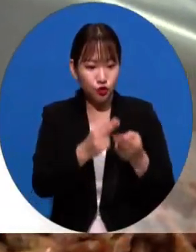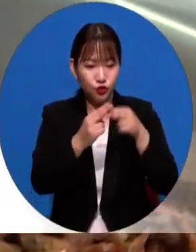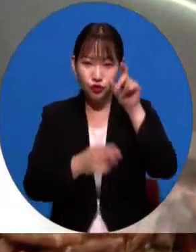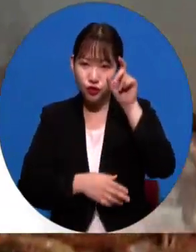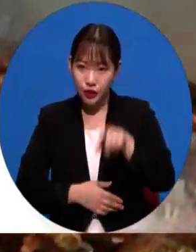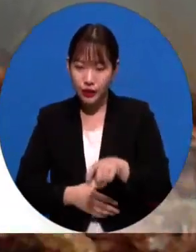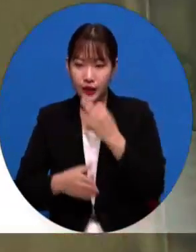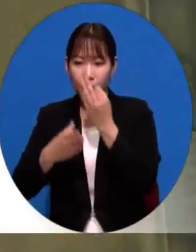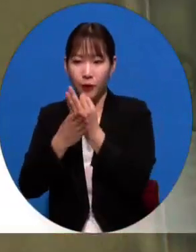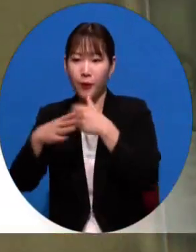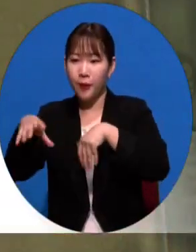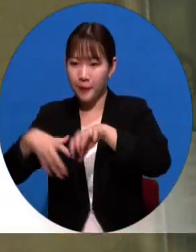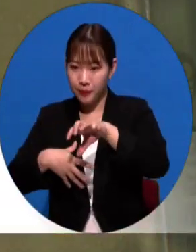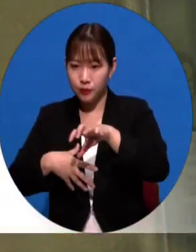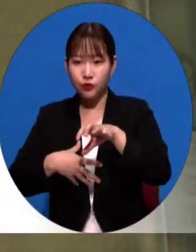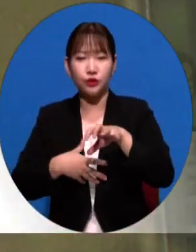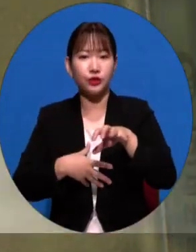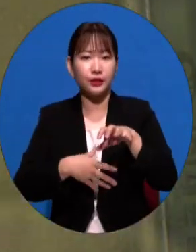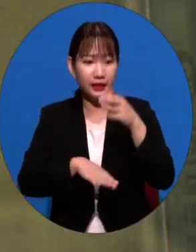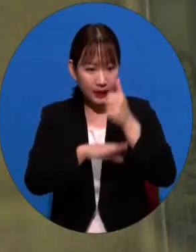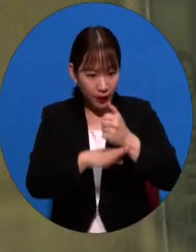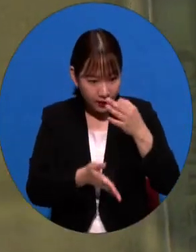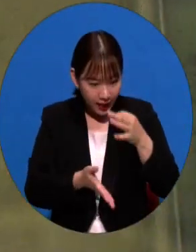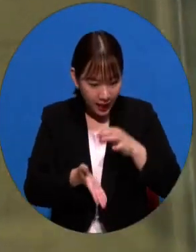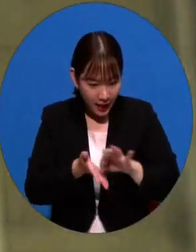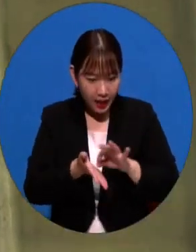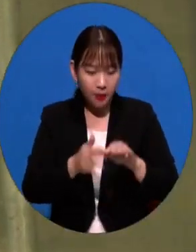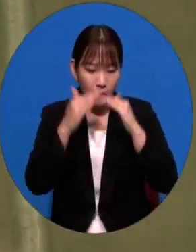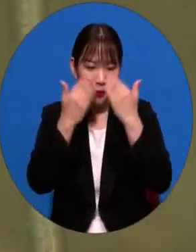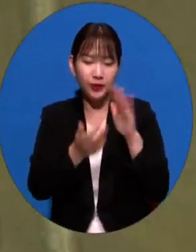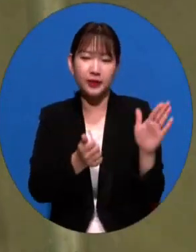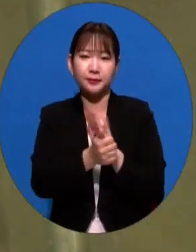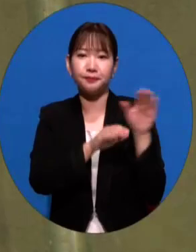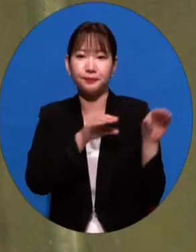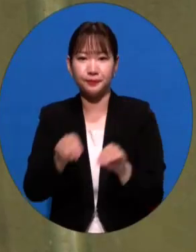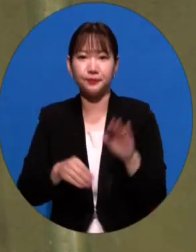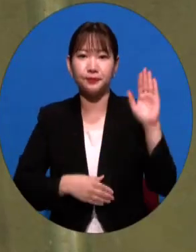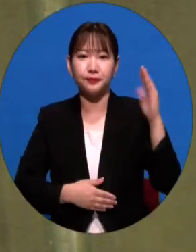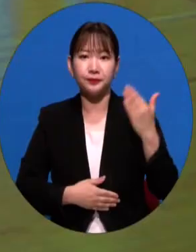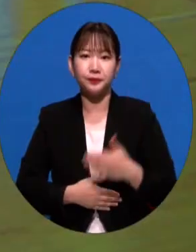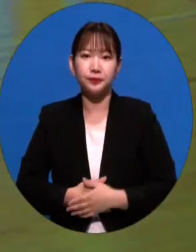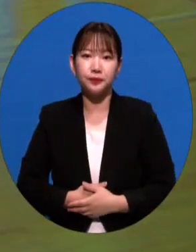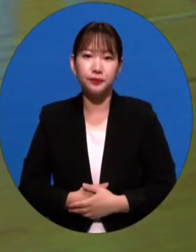결제, 환불, 가맹점 정산 등 모든 서비스가 중단됩니다.